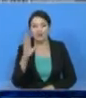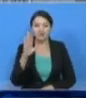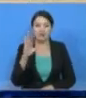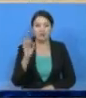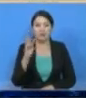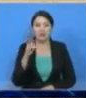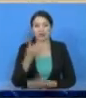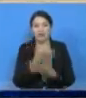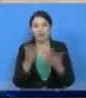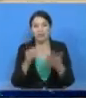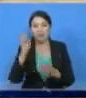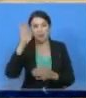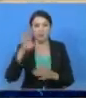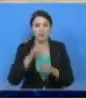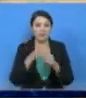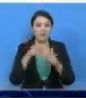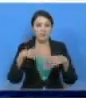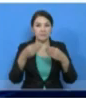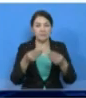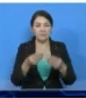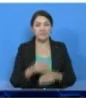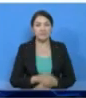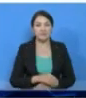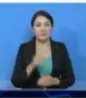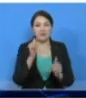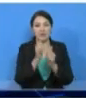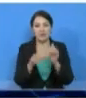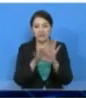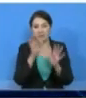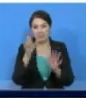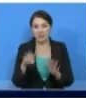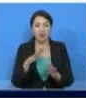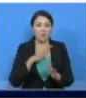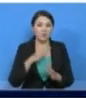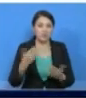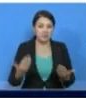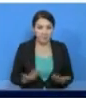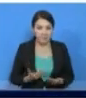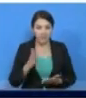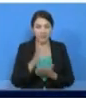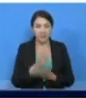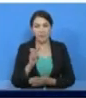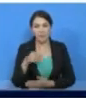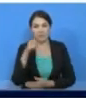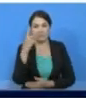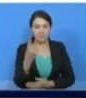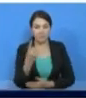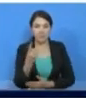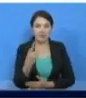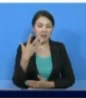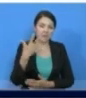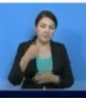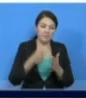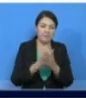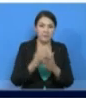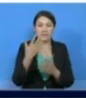Зейнолла Қабдолов секілді тұлғалардың есімі берілді. Әрбір депутаттың өзінің аумақтары бар ғой, сонда бізде менің аумағымда бауырластар 1 және сол 5-ке дейін